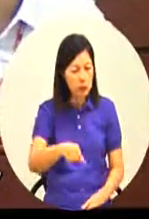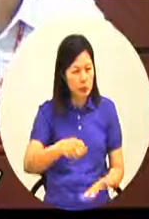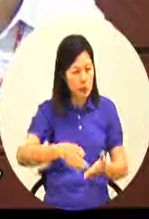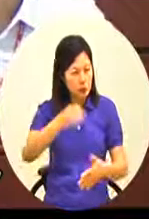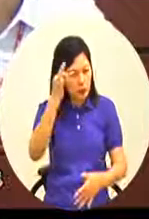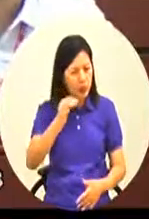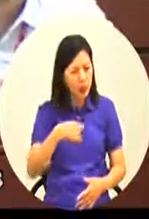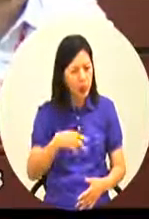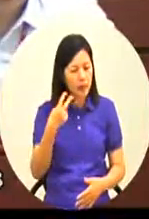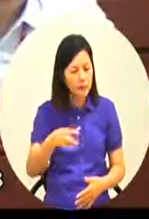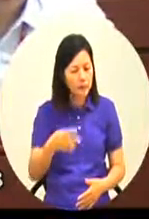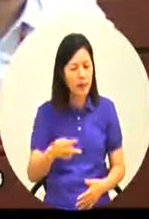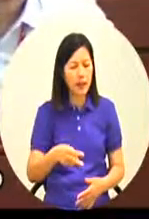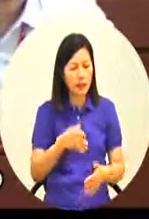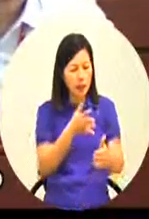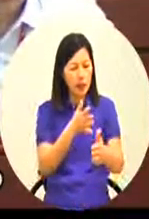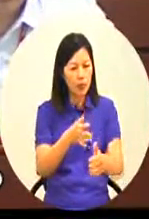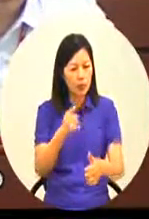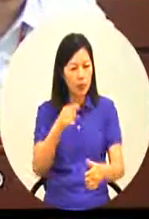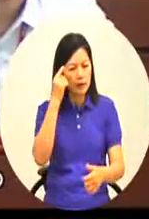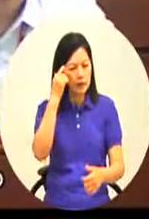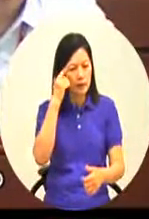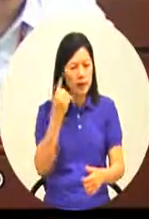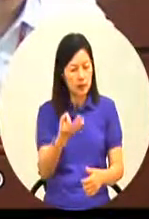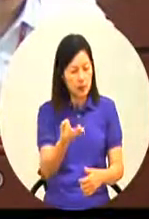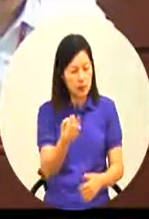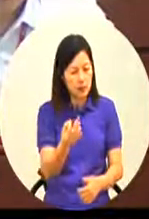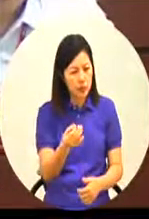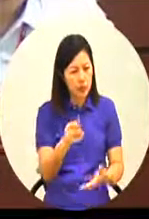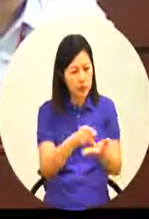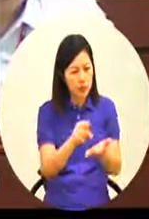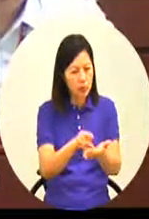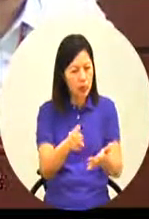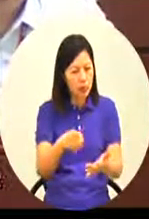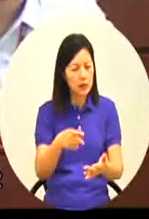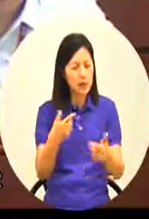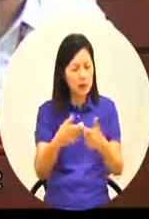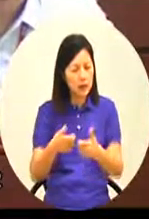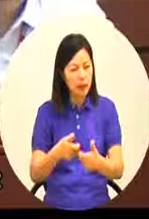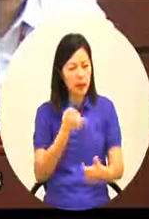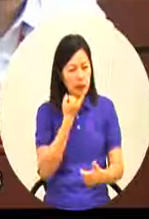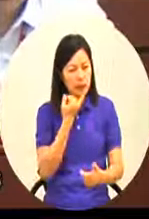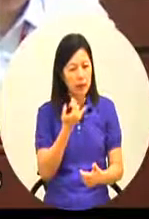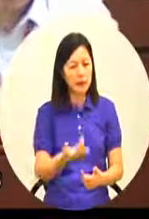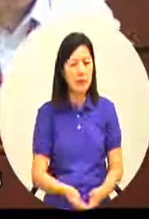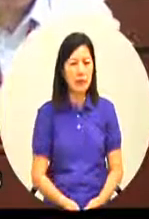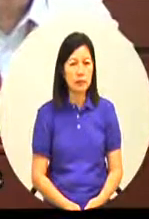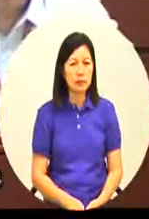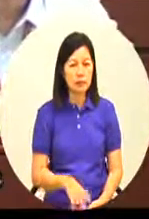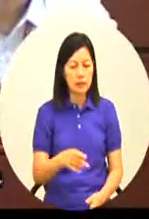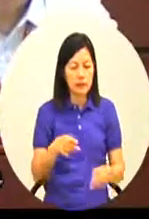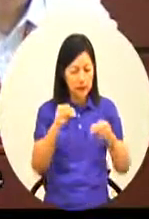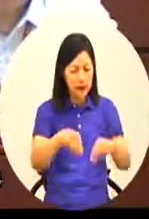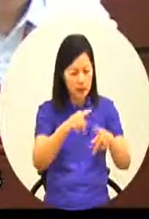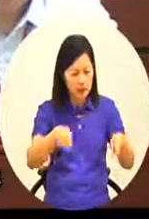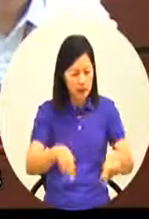话，那我们还有加问一题，就是那你认为多少钱租金是他觉得可以接受的，这是在那个同一份我们提